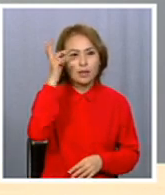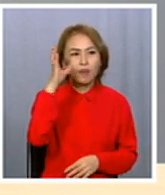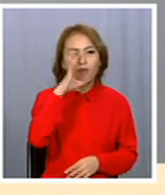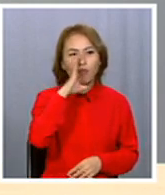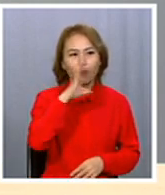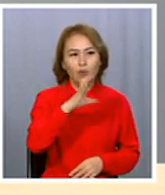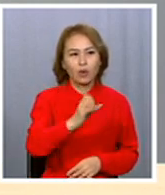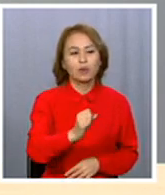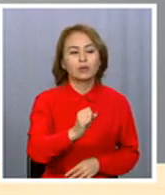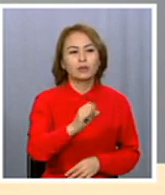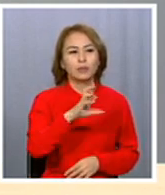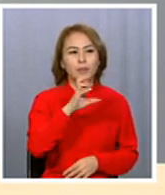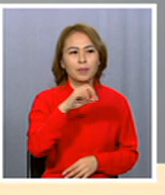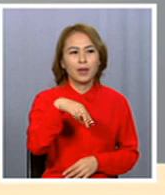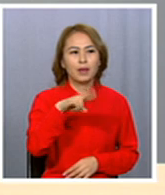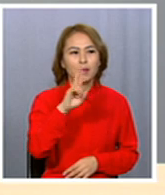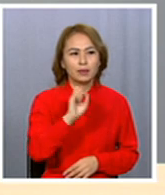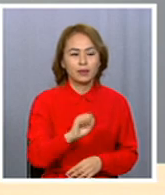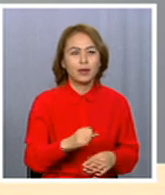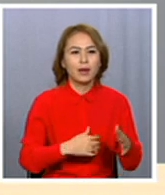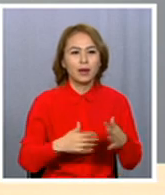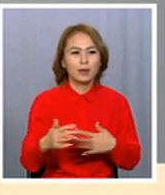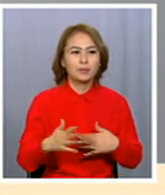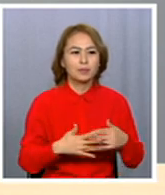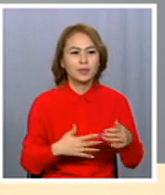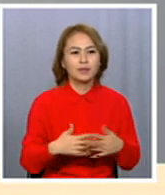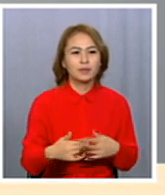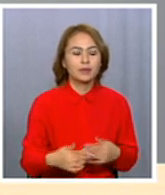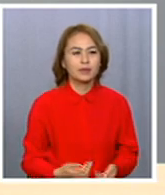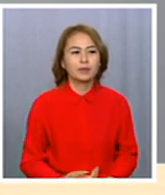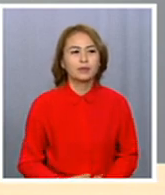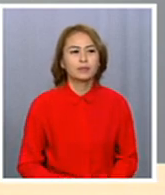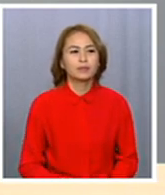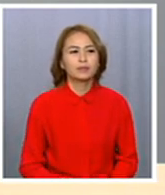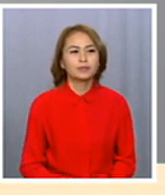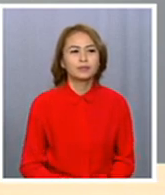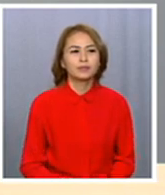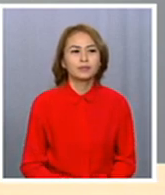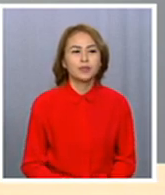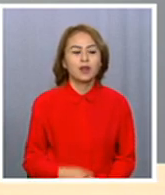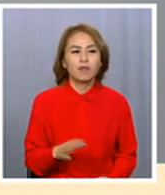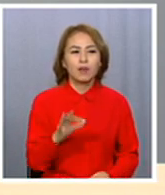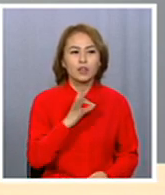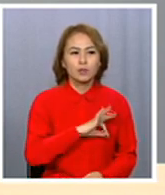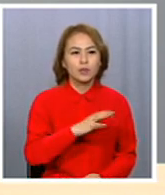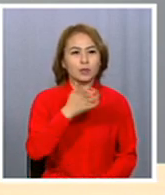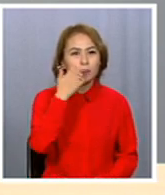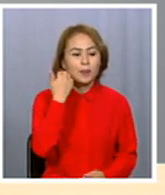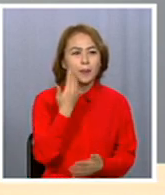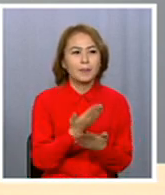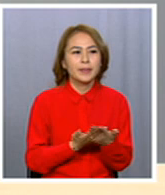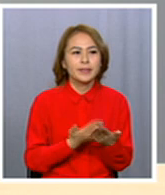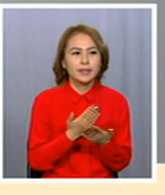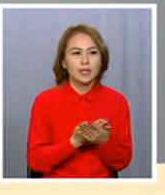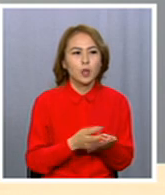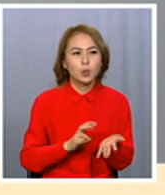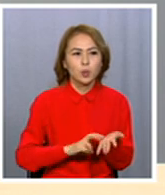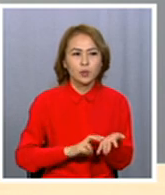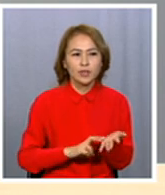заяц, волк, белка, медведь. Воспользуйся подсказкой.